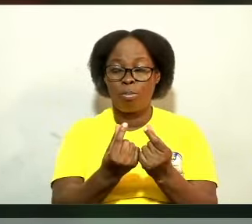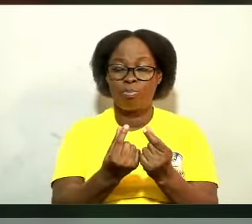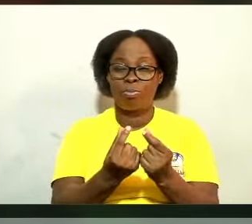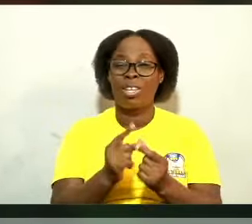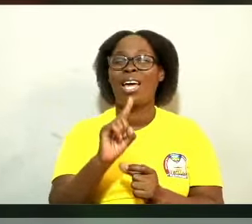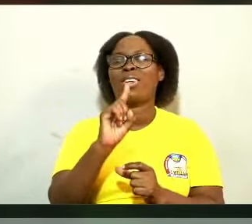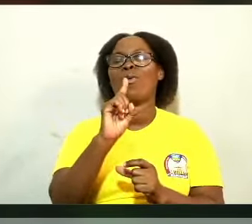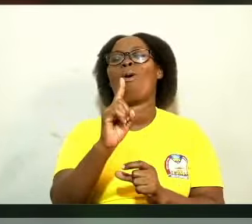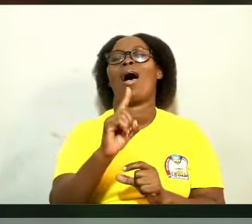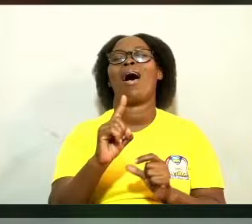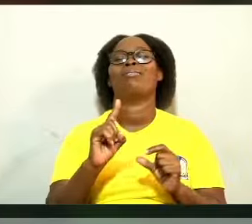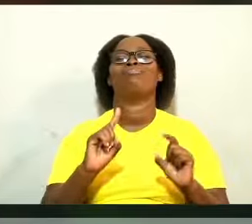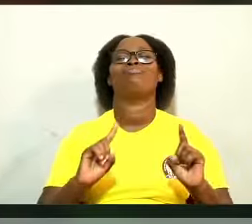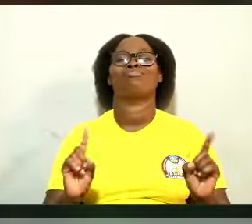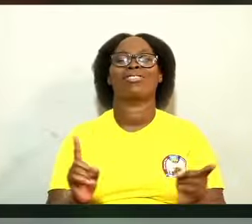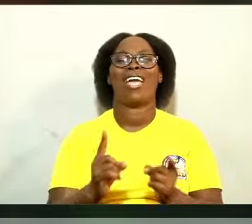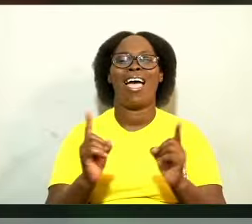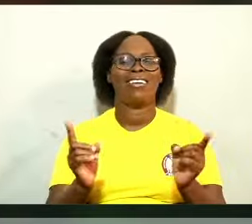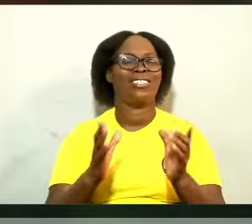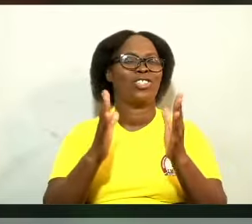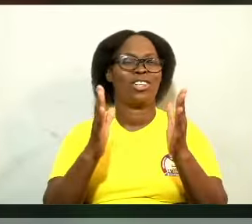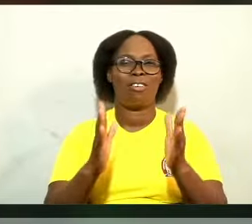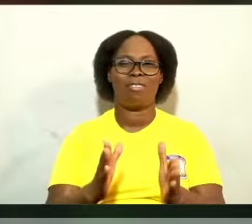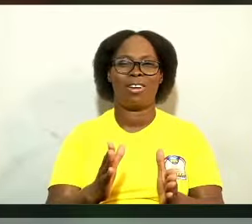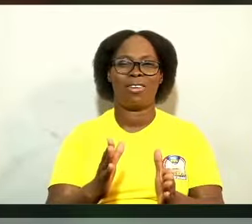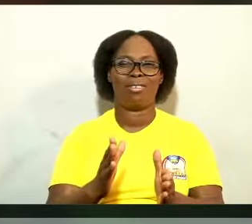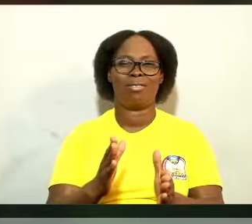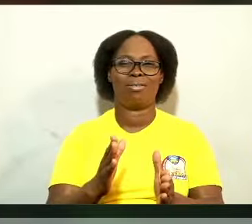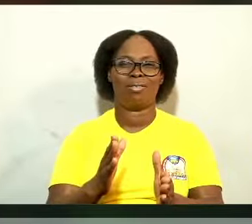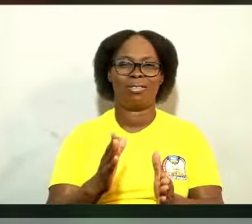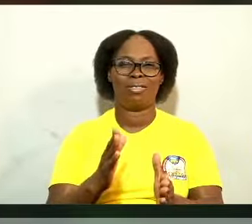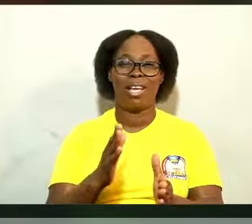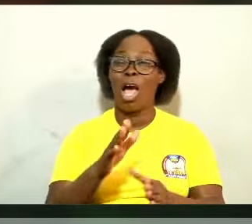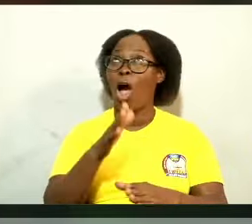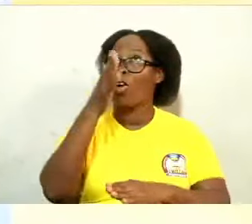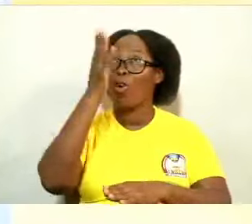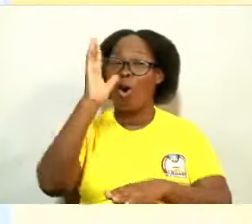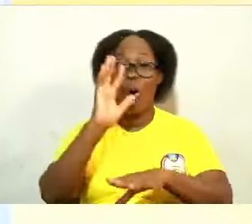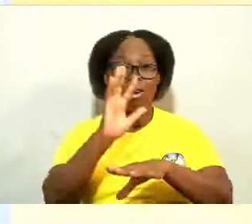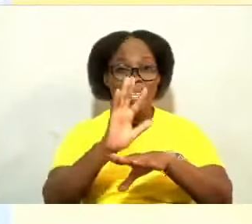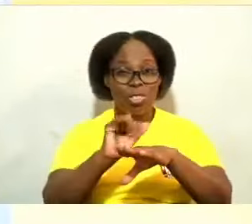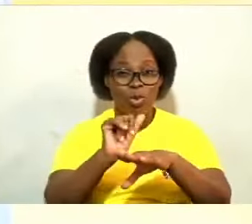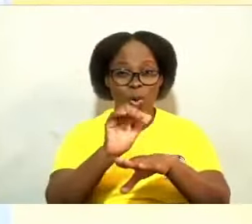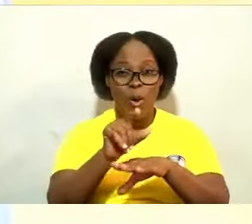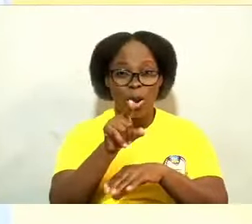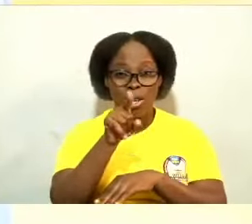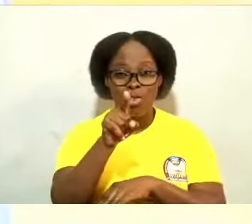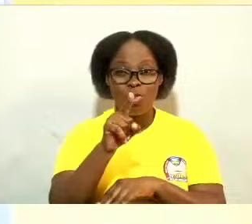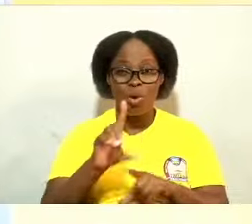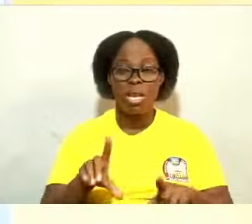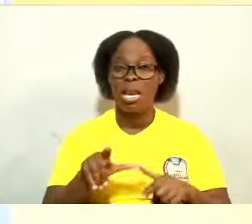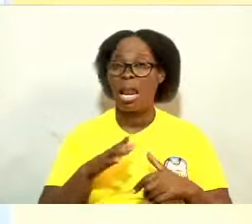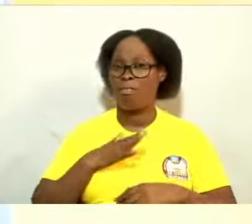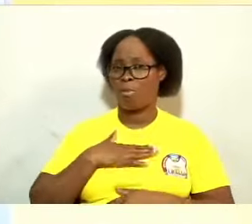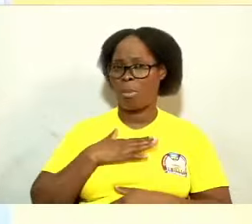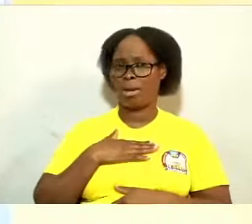mchungaji mmoja. Bwana anakuita. Katika maisha